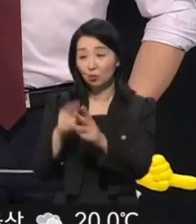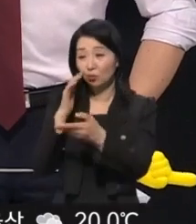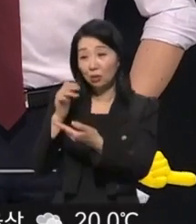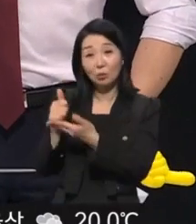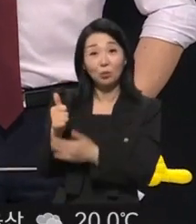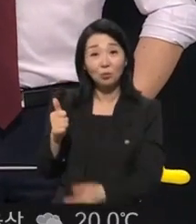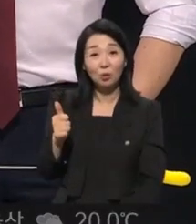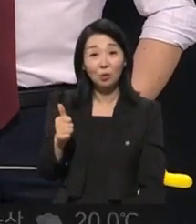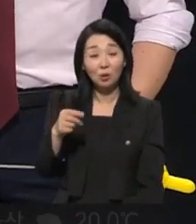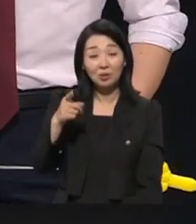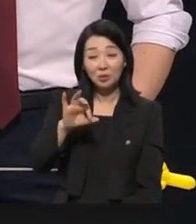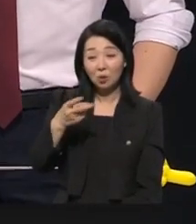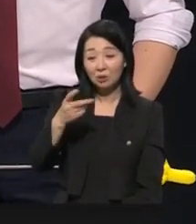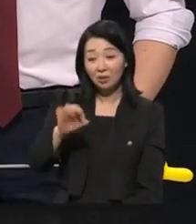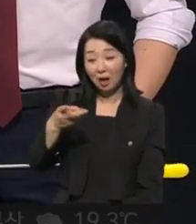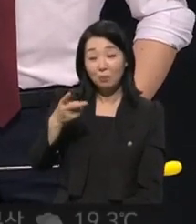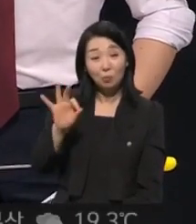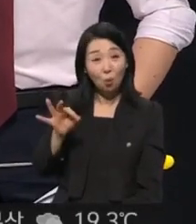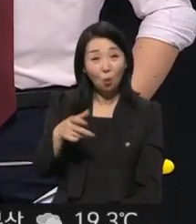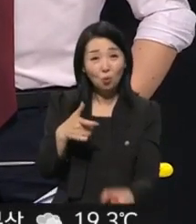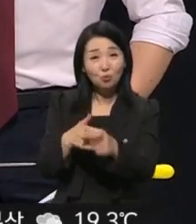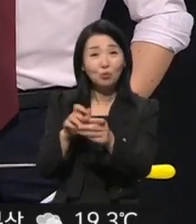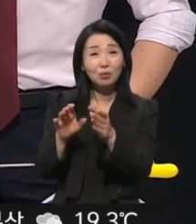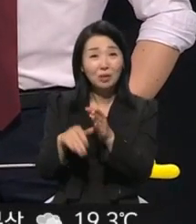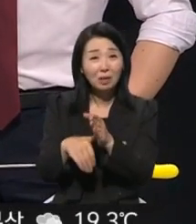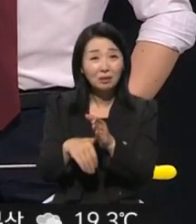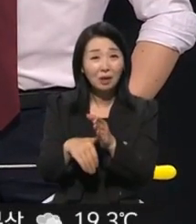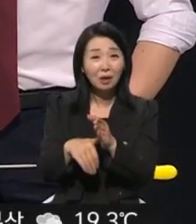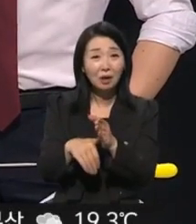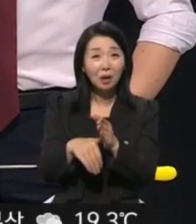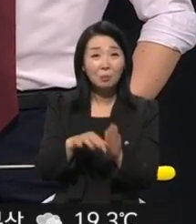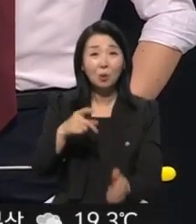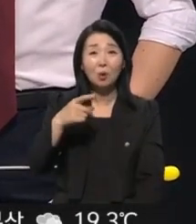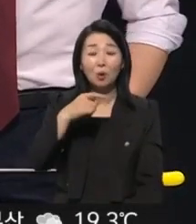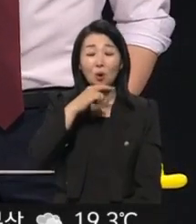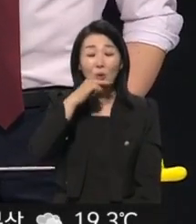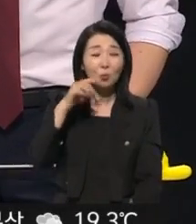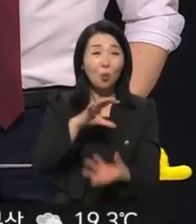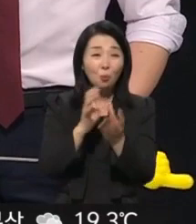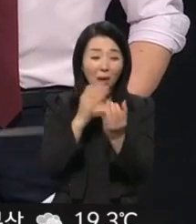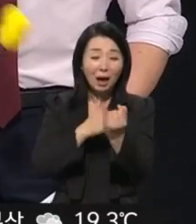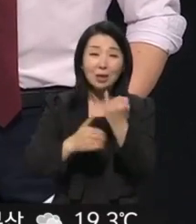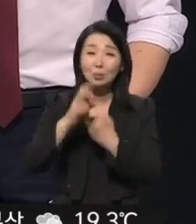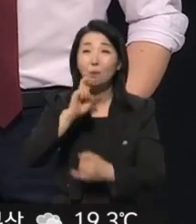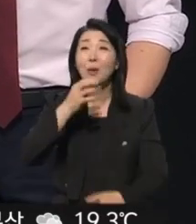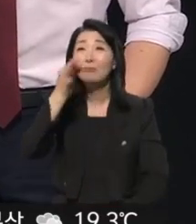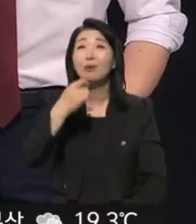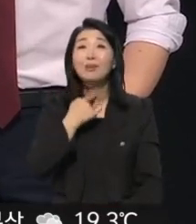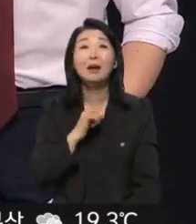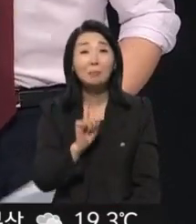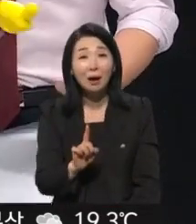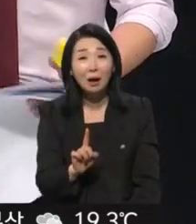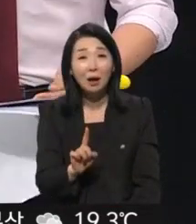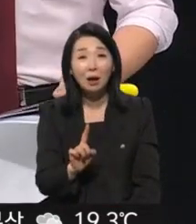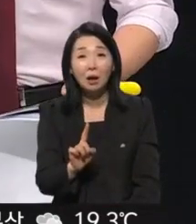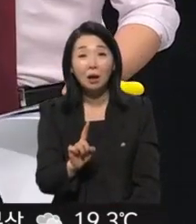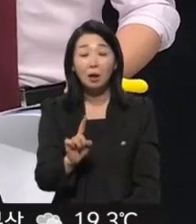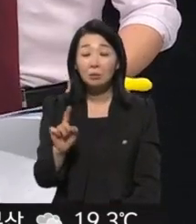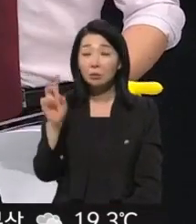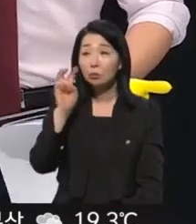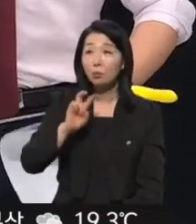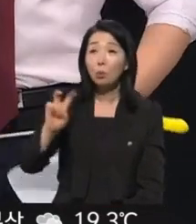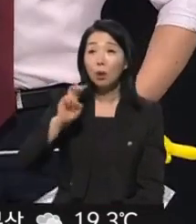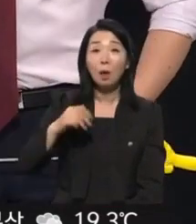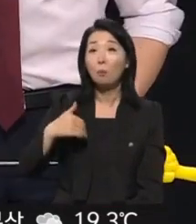본인도 이 청담동 술자리에서 동백 아가씨를 불렀다는 의혹에 휘말렸었죠. 윤 대통령은 이 동백 아가씨라는